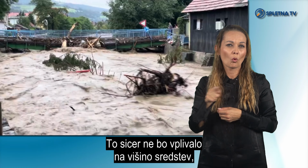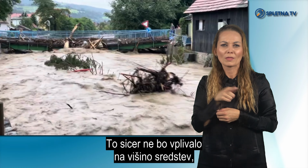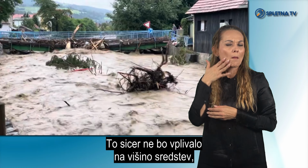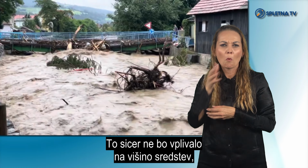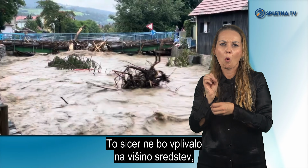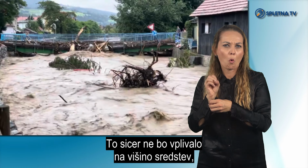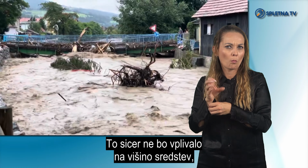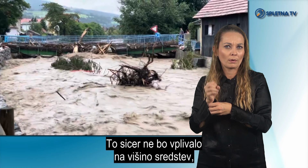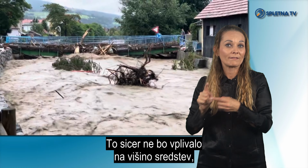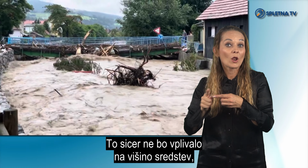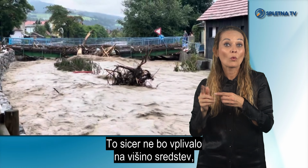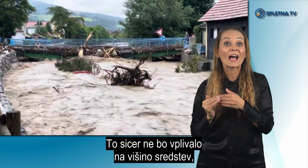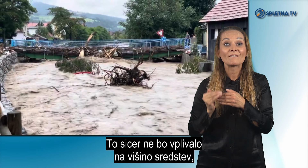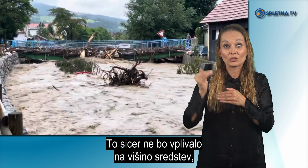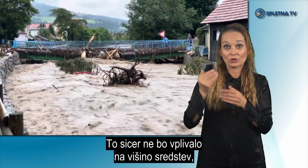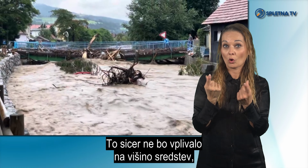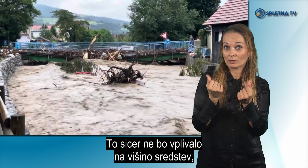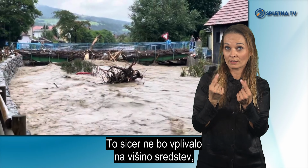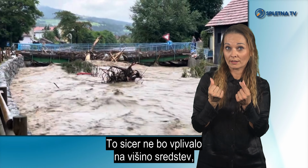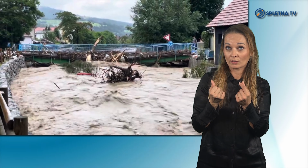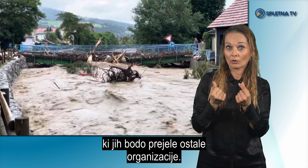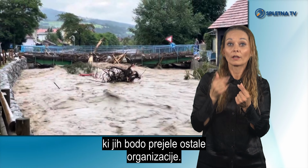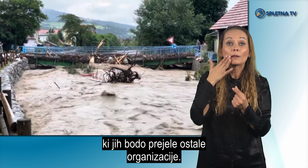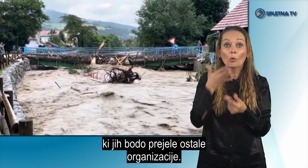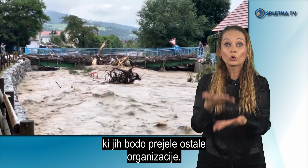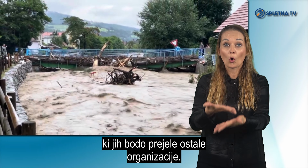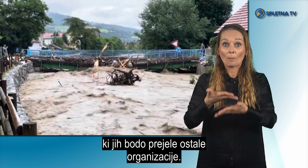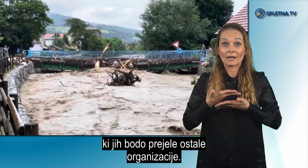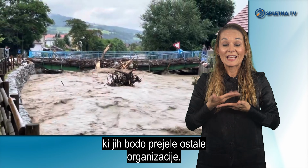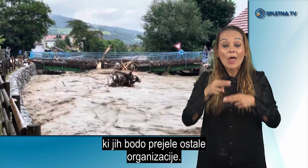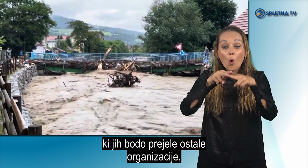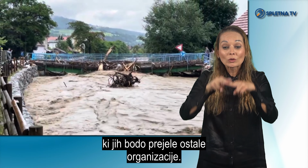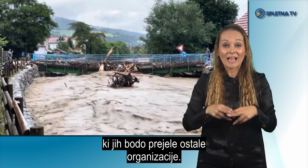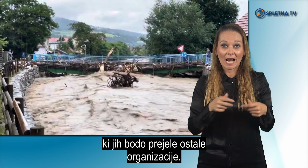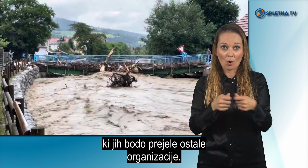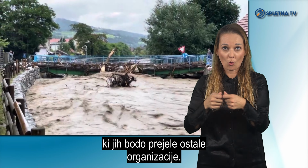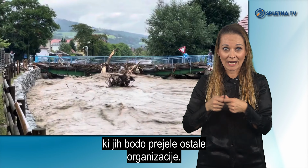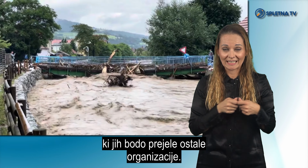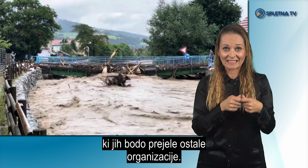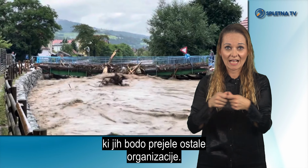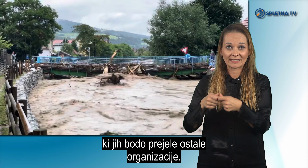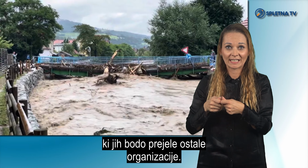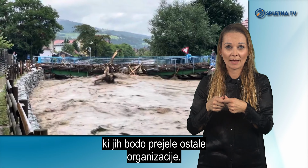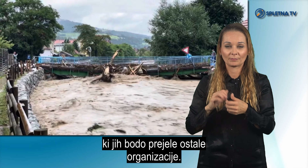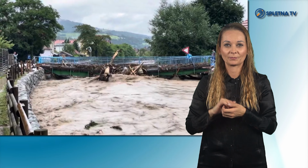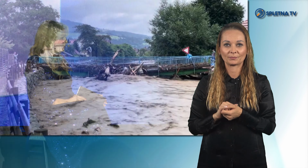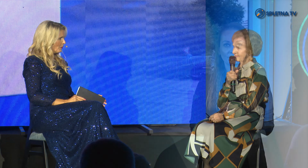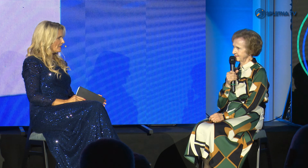To sicer ne bo vplivalo na višino sredstev, ki jih bodo prejele ostale organizacije.